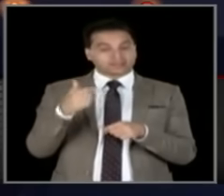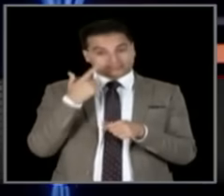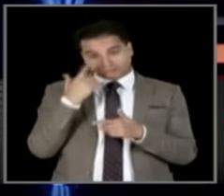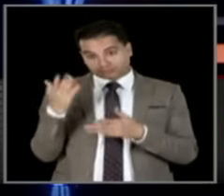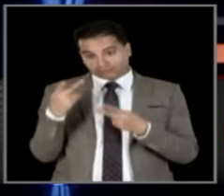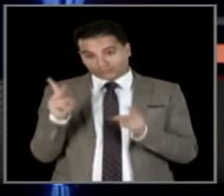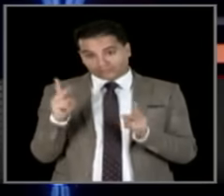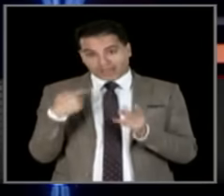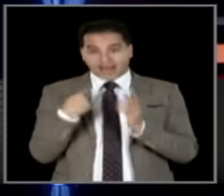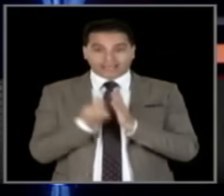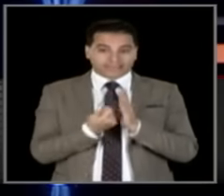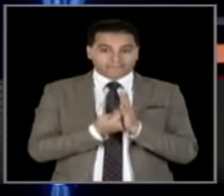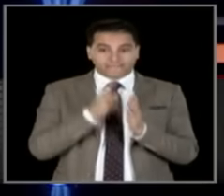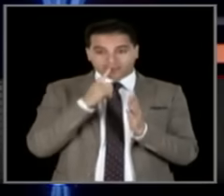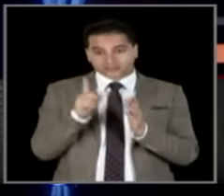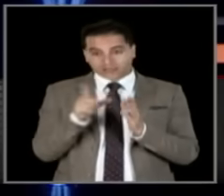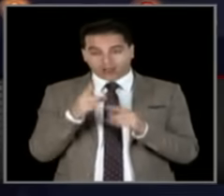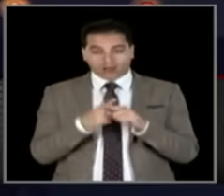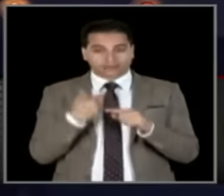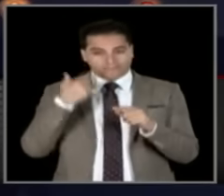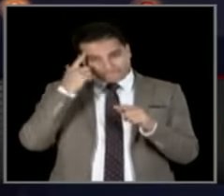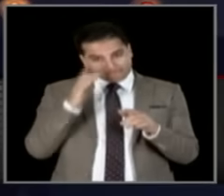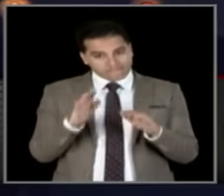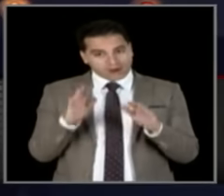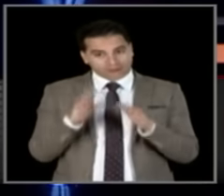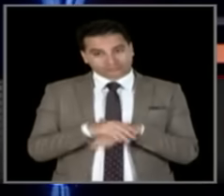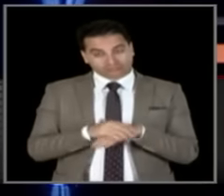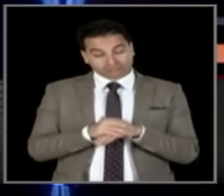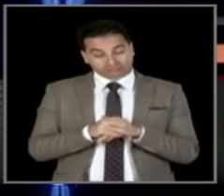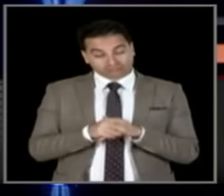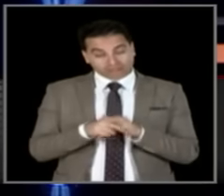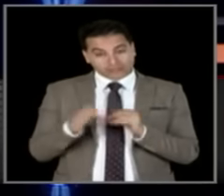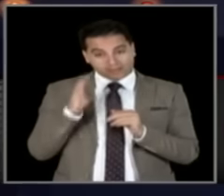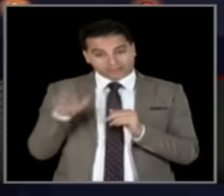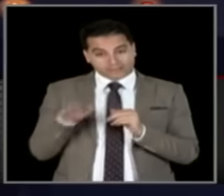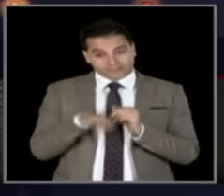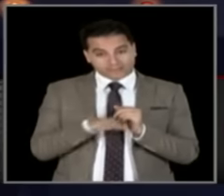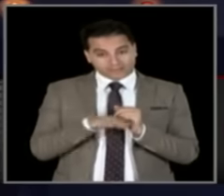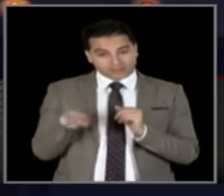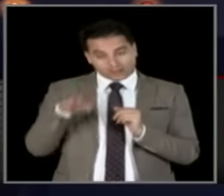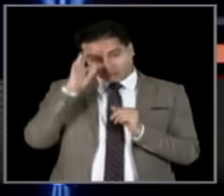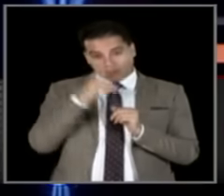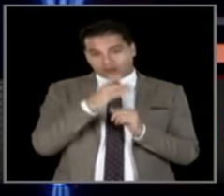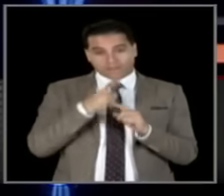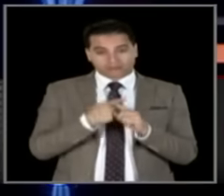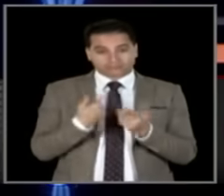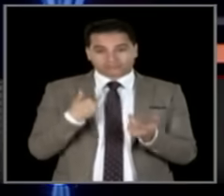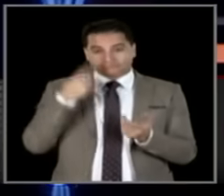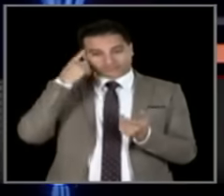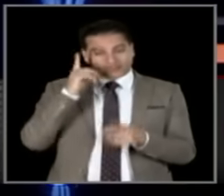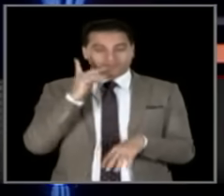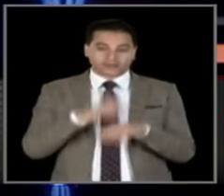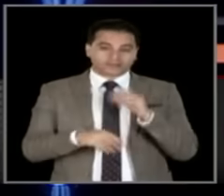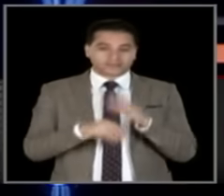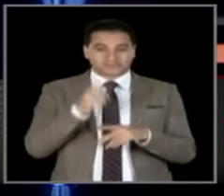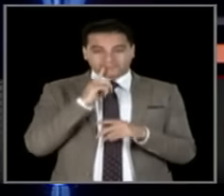موفين؟ أنا كاتبها بس ما أعرفش صح ولا غلط. أنا خمس. نفس الإجابة؟ إجابة حلوة. طب لو الإجابة غلط هتعملوا إيه؟ ما أعرفش، لسه دور على واحدة تانية.